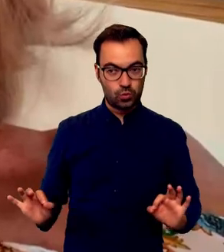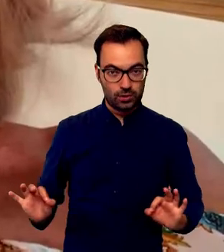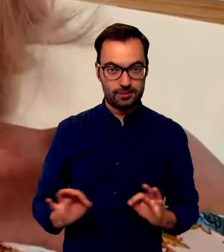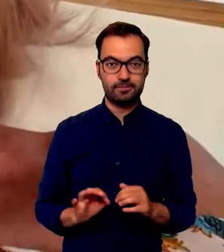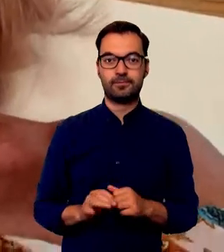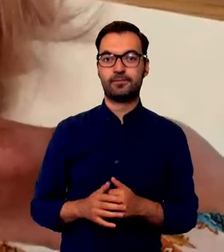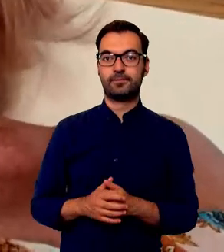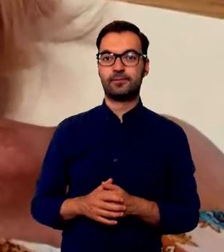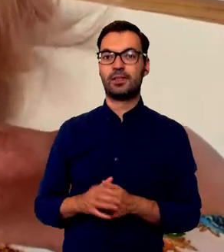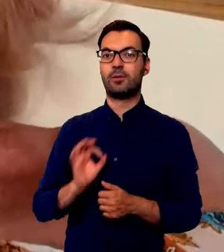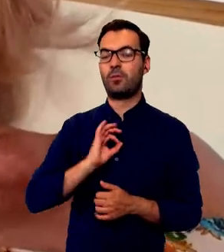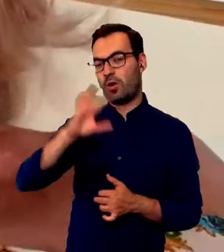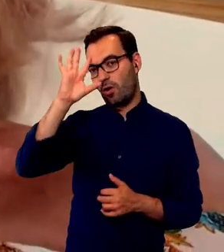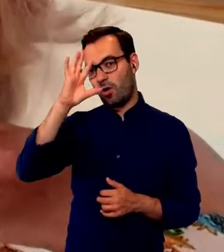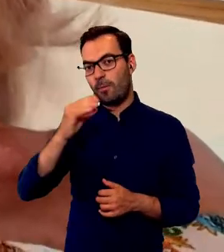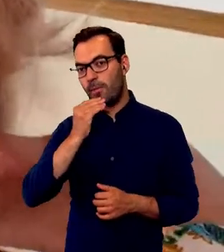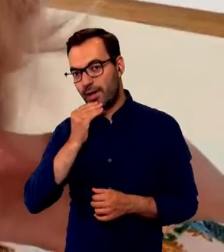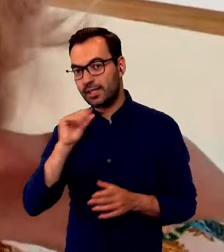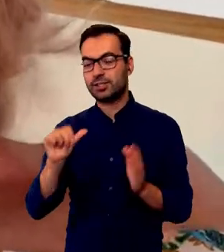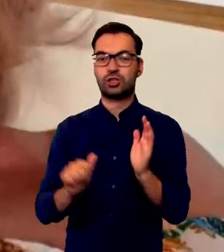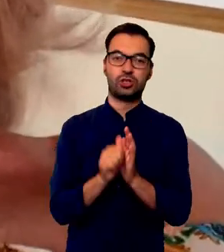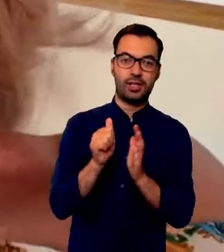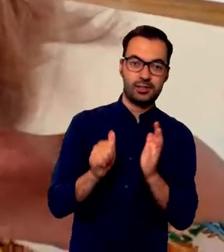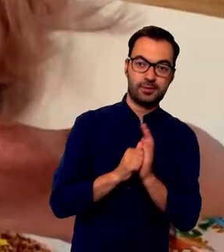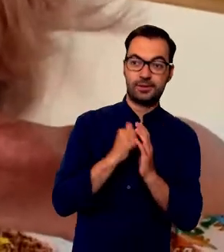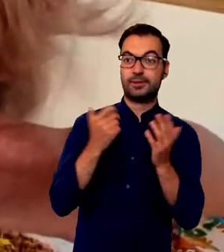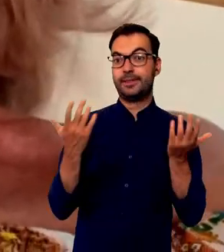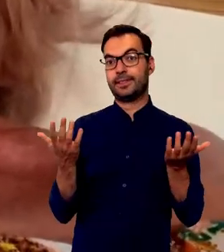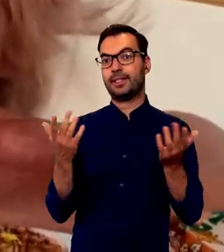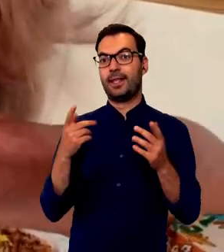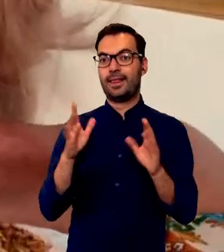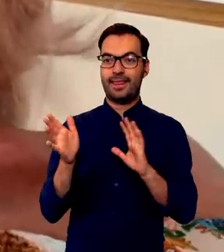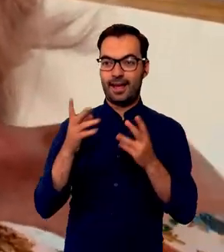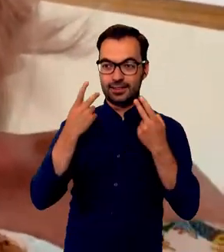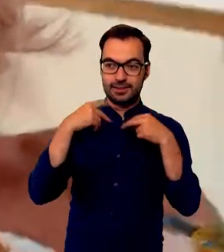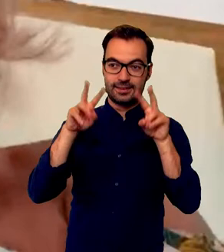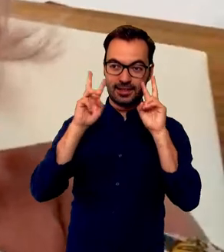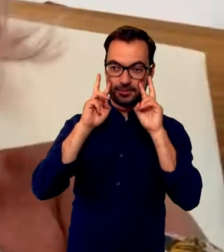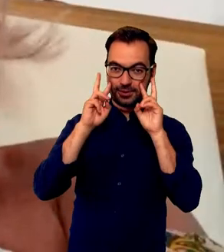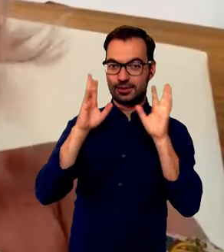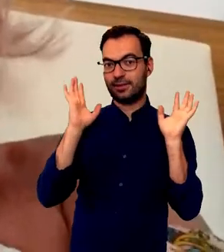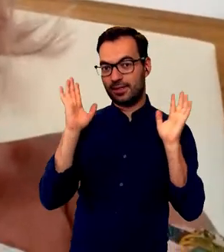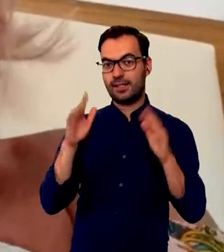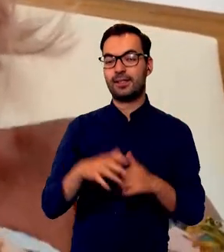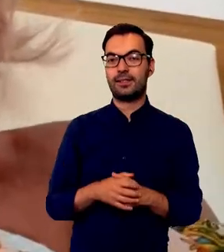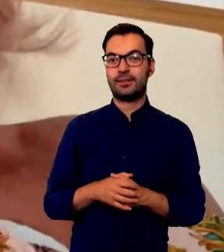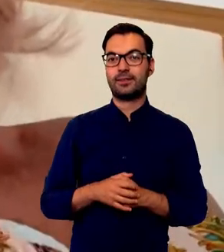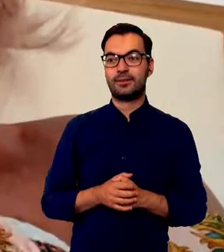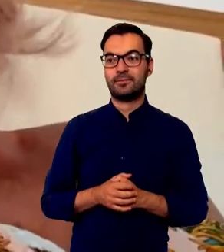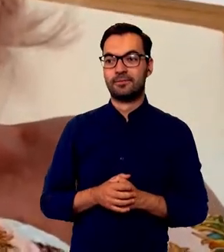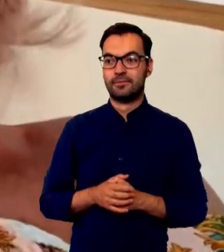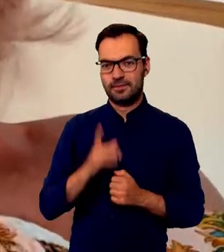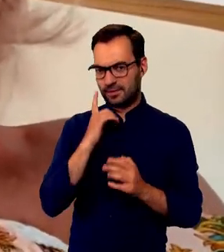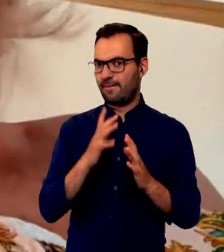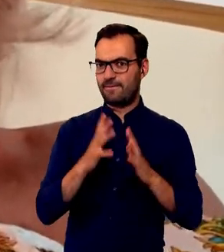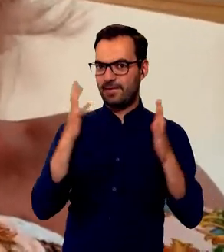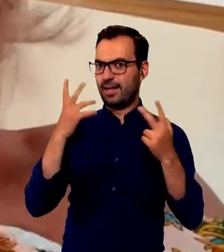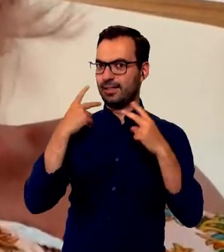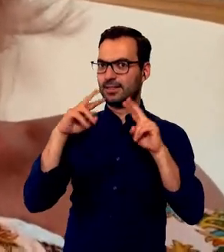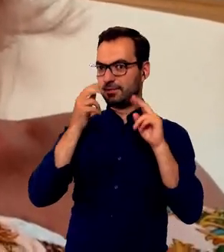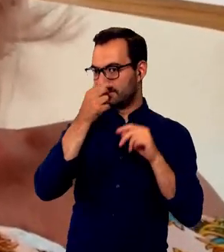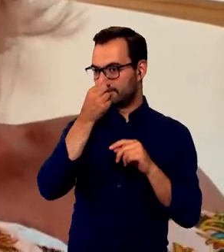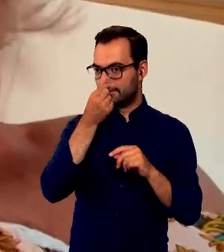tam wysyłam, moich obrazów, rzeźb. No, jest to na razie niespodzianka, ale coś dużego, ponieważ ja w